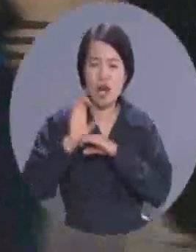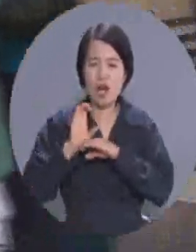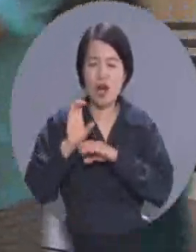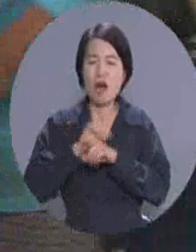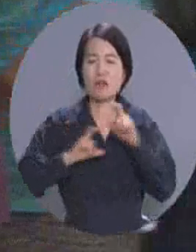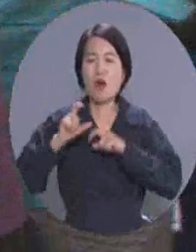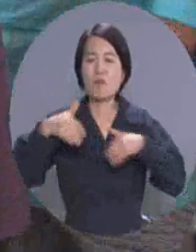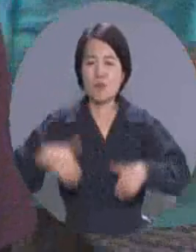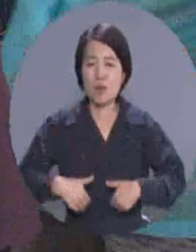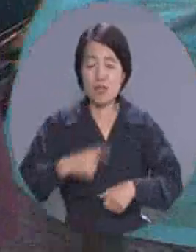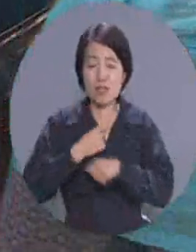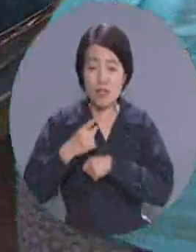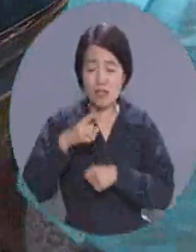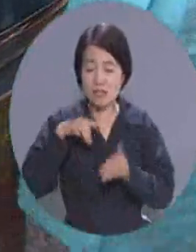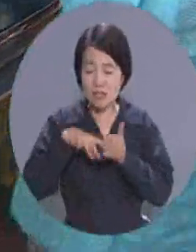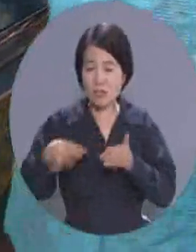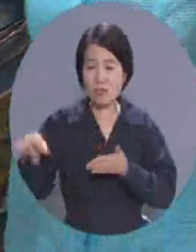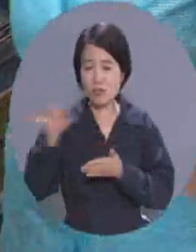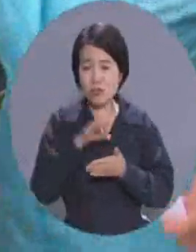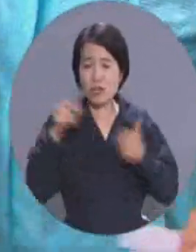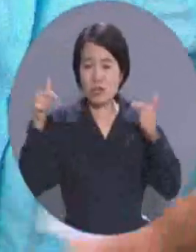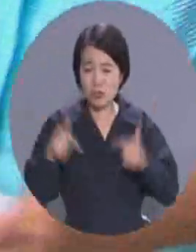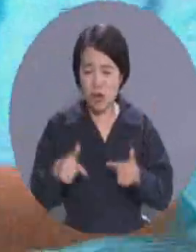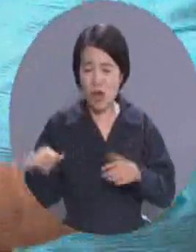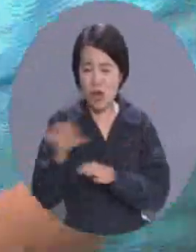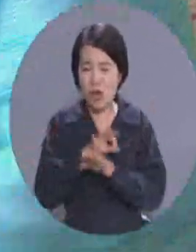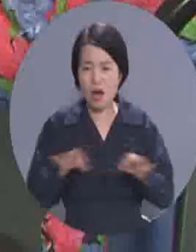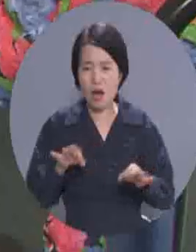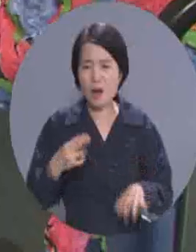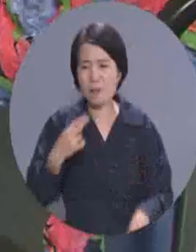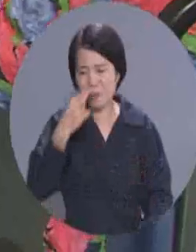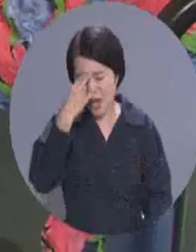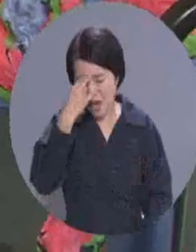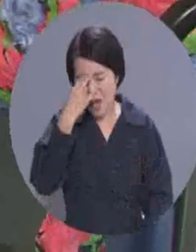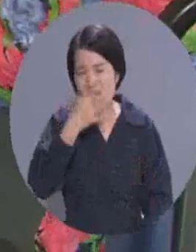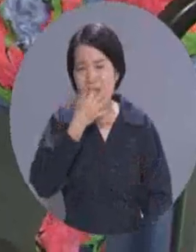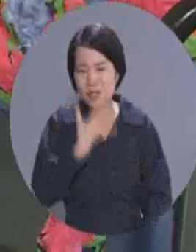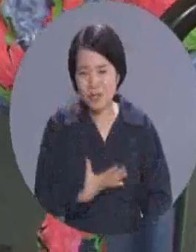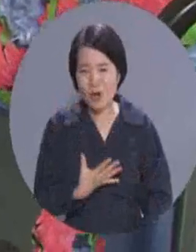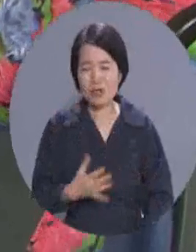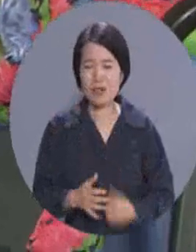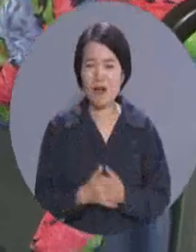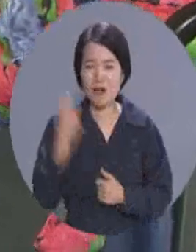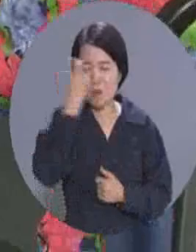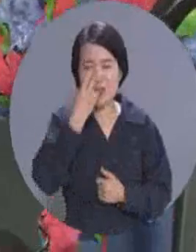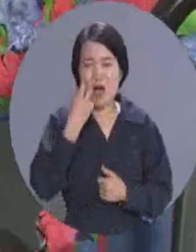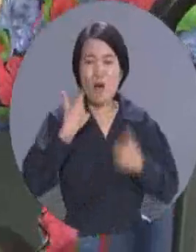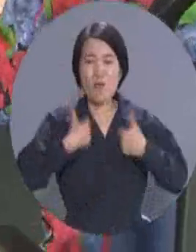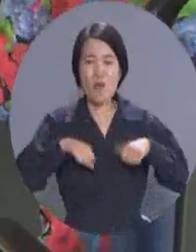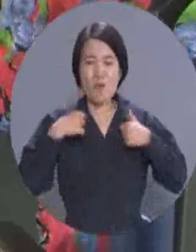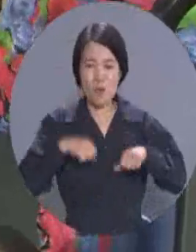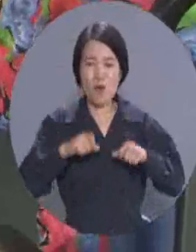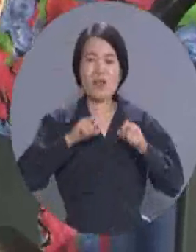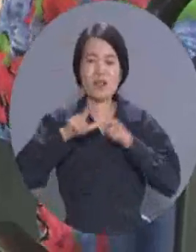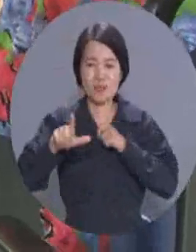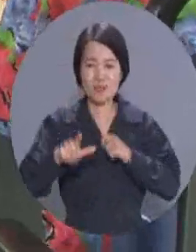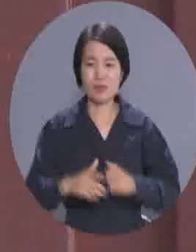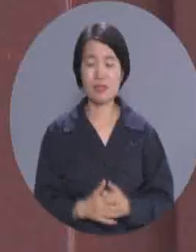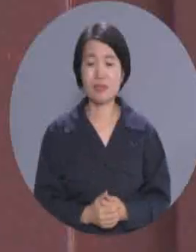예상되는데 내년엔 세수 감소로 지자체 살림살이가 더 팍팍해질 것으로 보여 검토조차 못하는 지역이